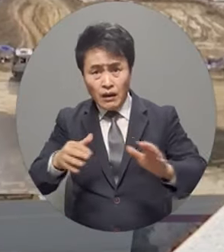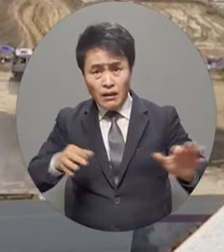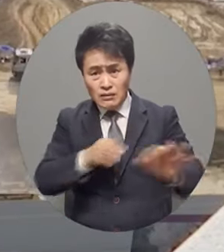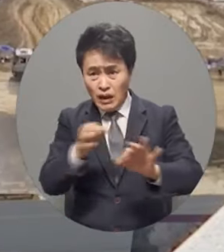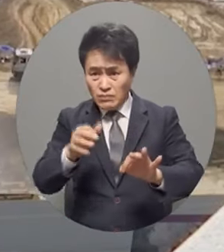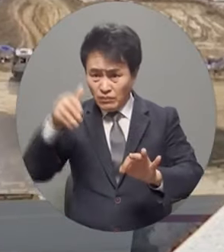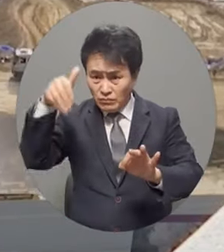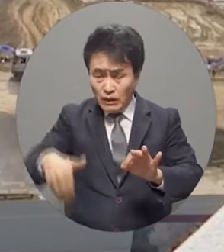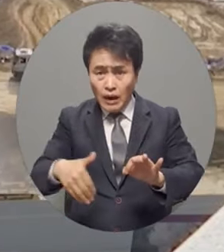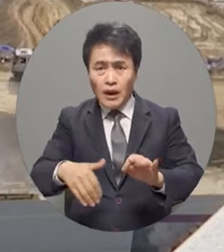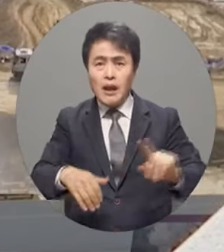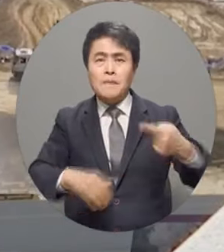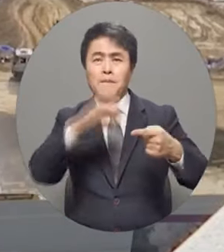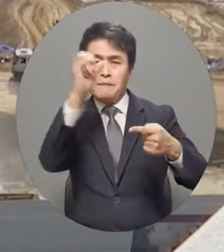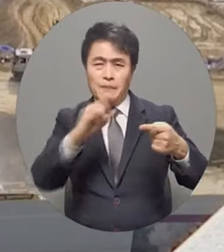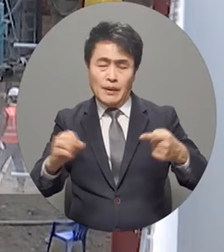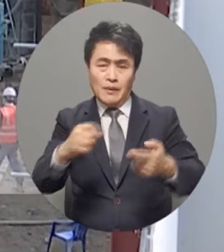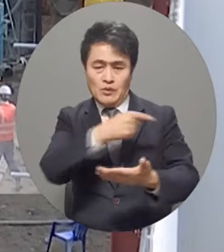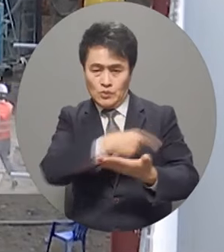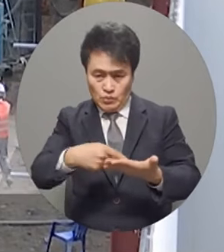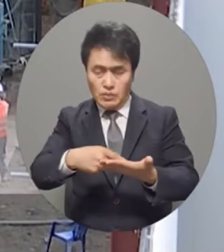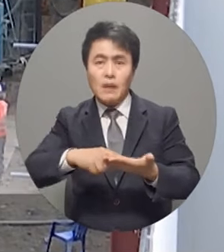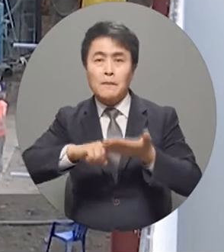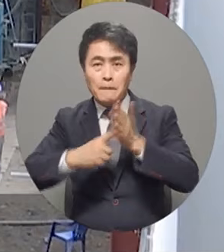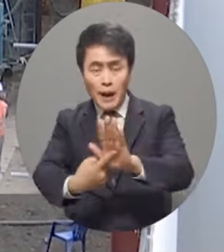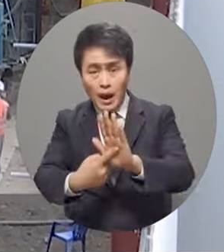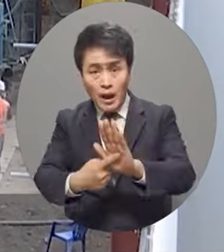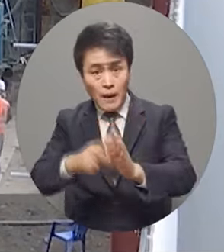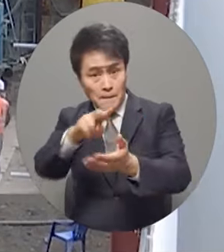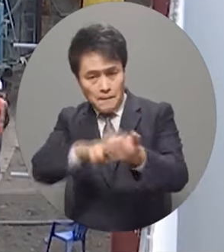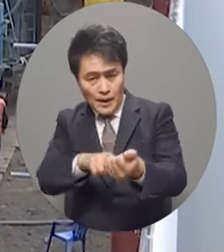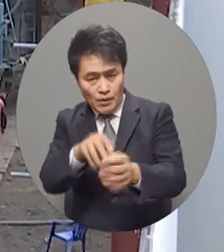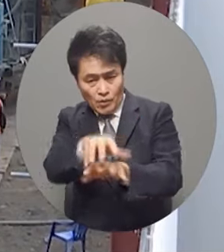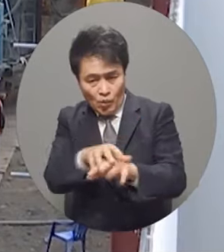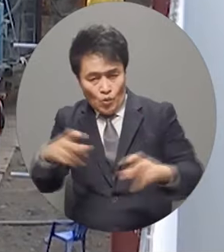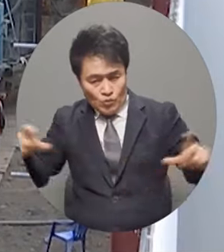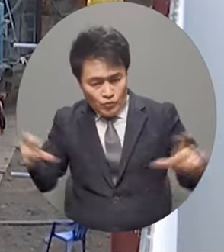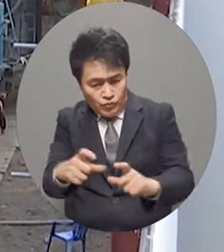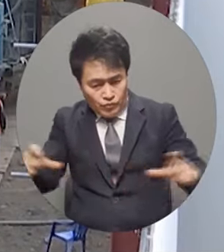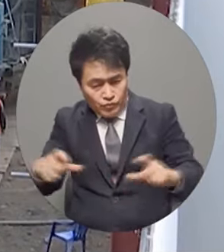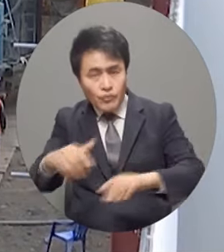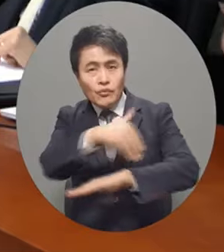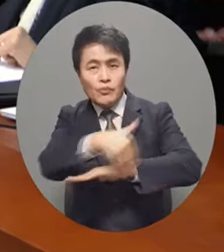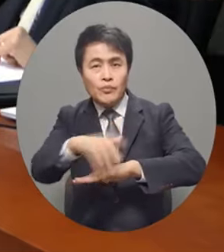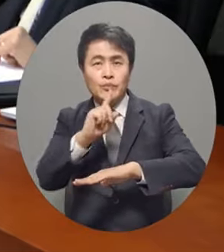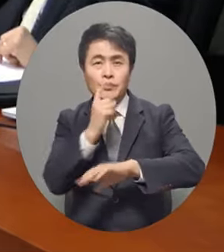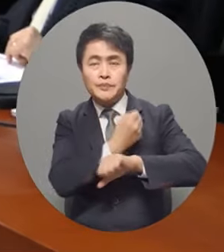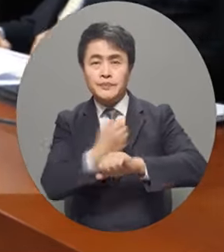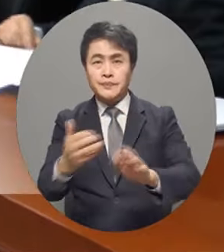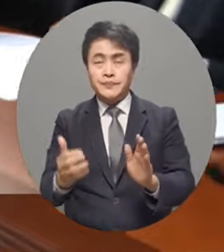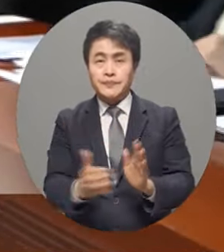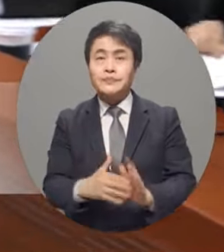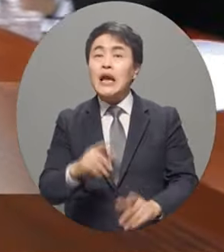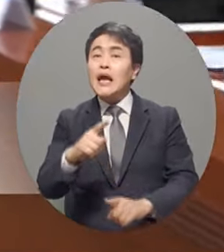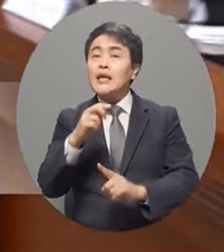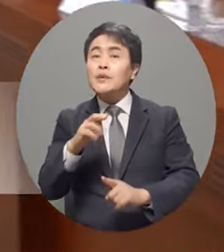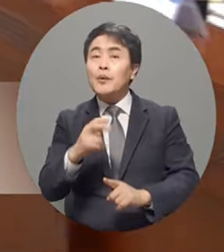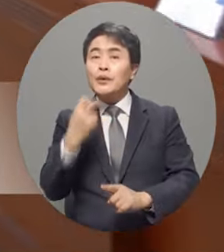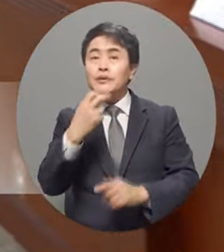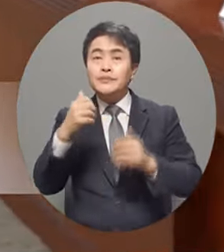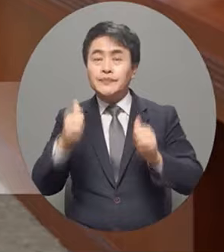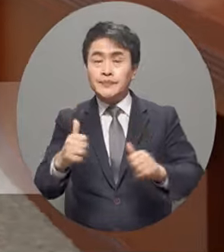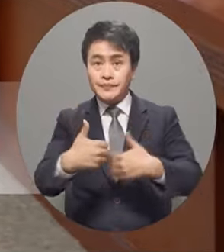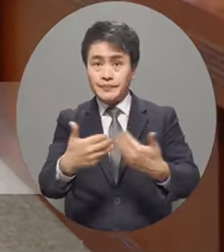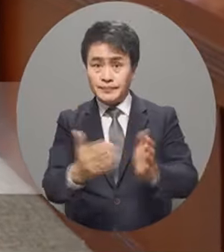사업장은 100% 손실을 반영하도록 해 매각과 구조조정을 유도할 방침입니다. 이복현 금감원장도